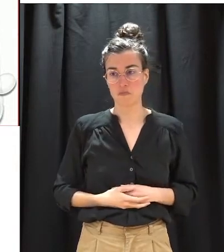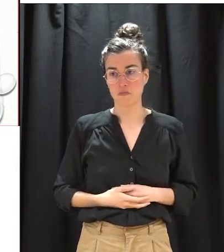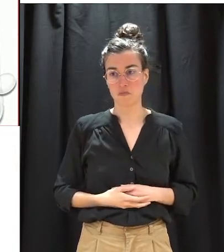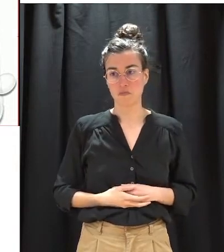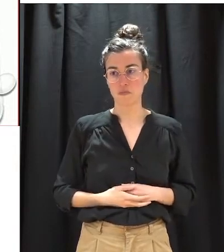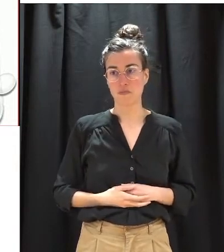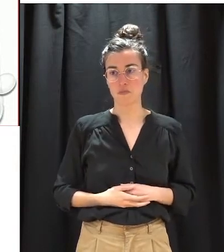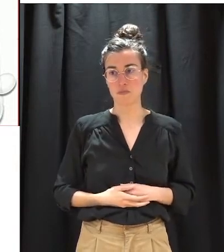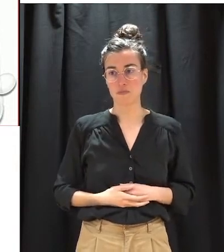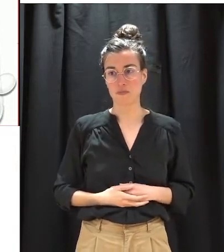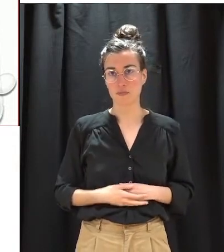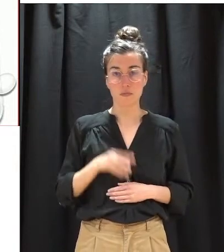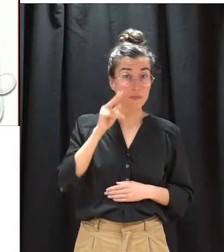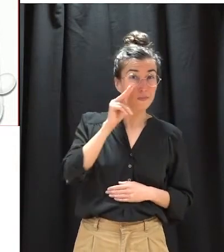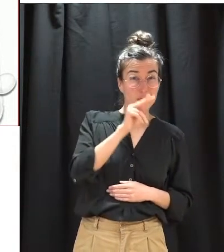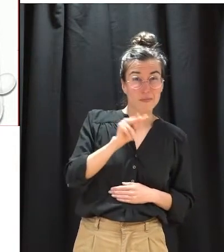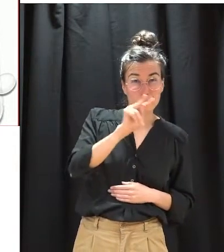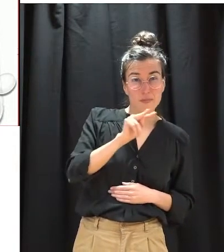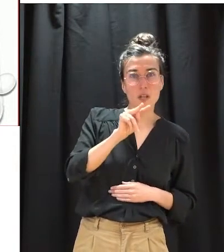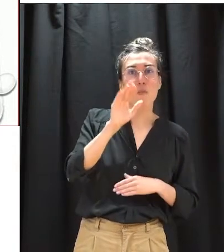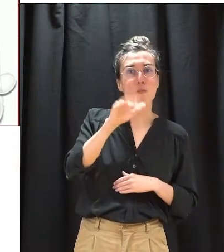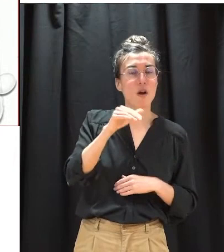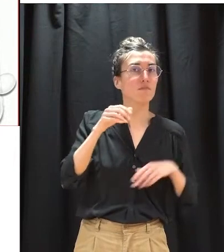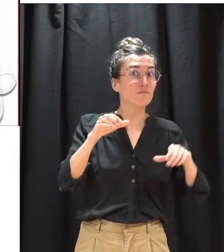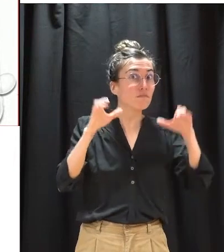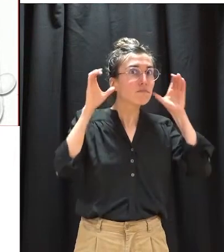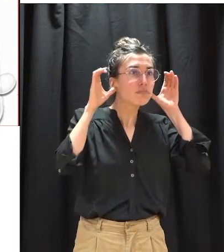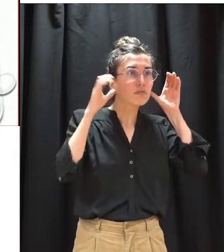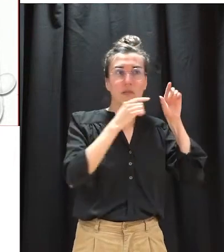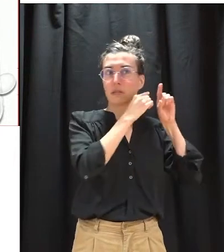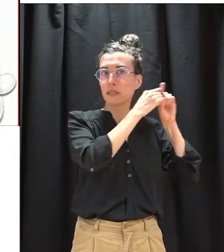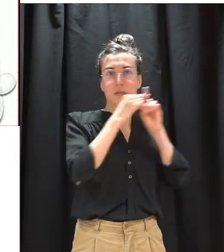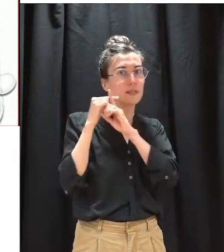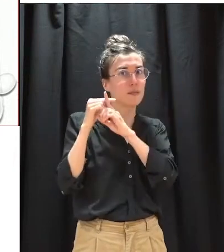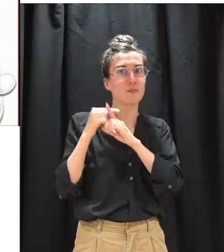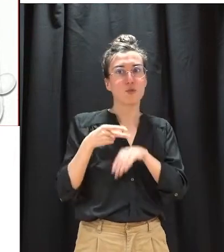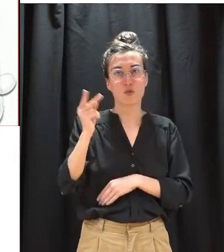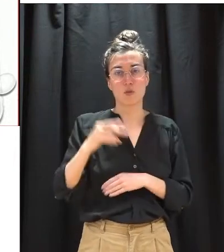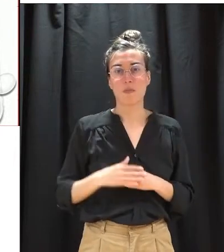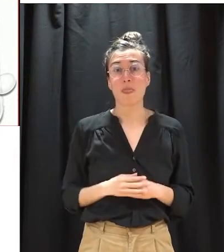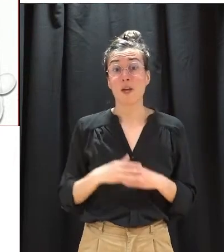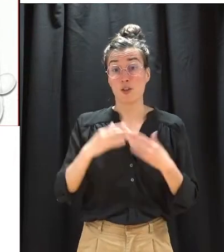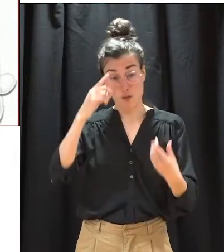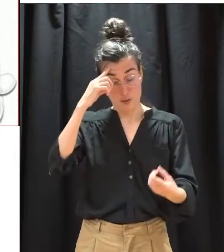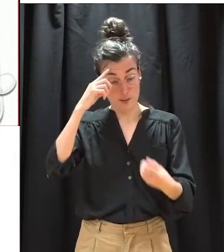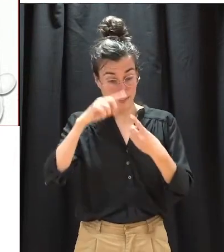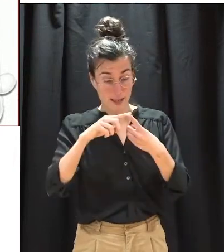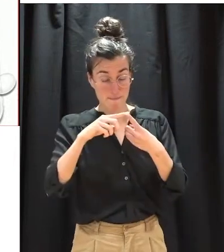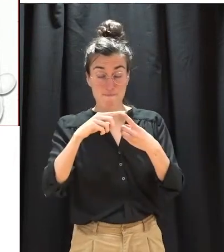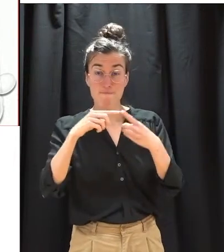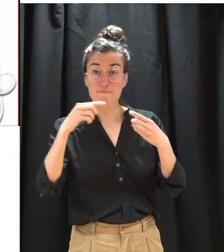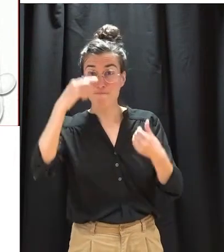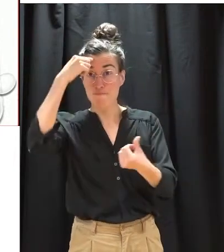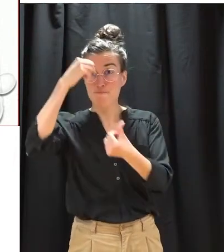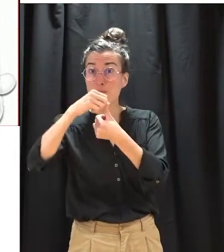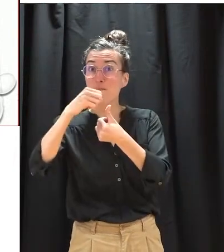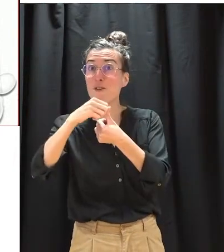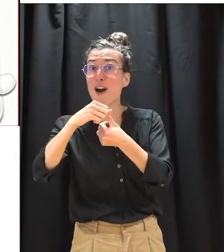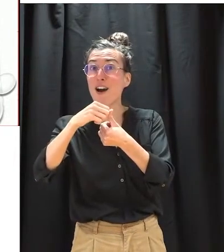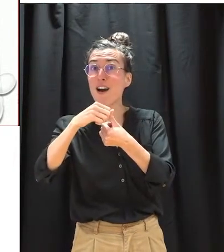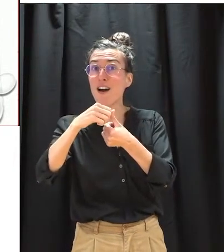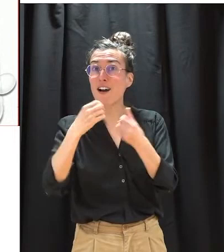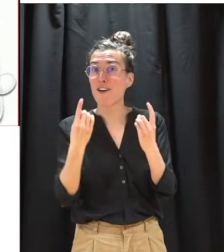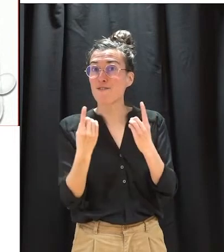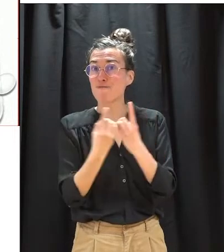Au niveau de la littérature, en ce qui concerne le fonctionnement de la mémoire de travail, la mémoire à court terme, donc qu'est-ce qui se note? Donc, on note que ces